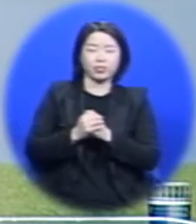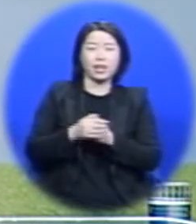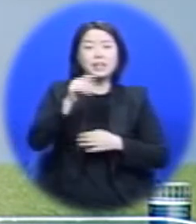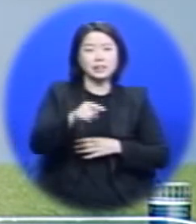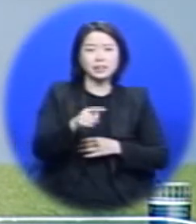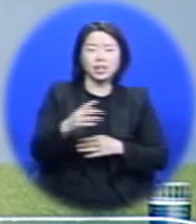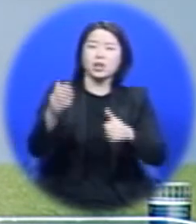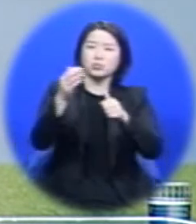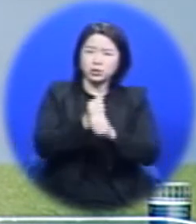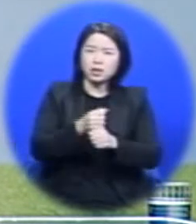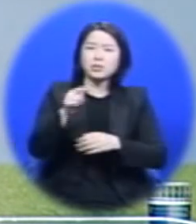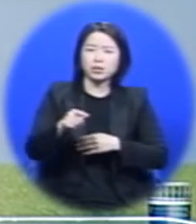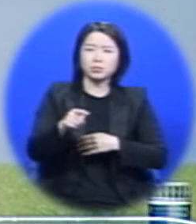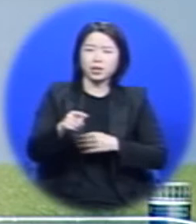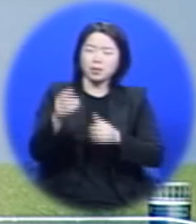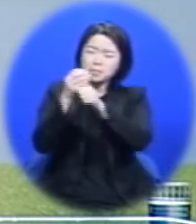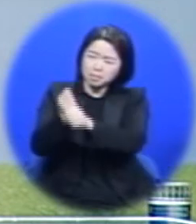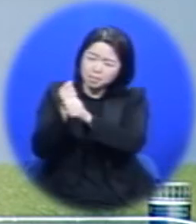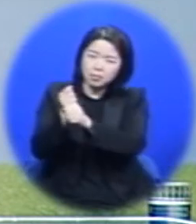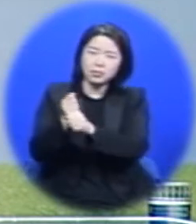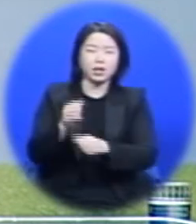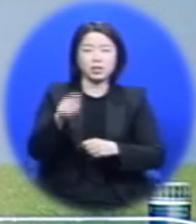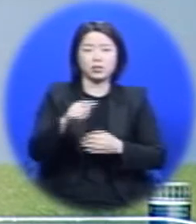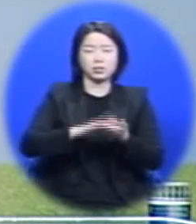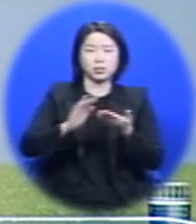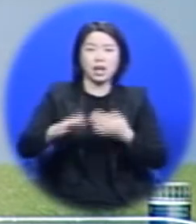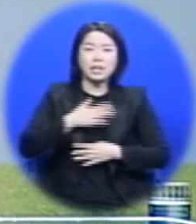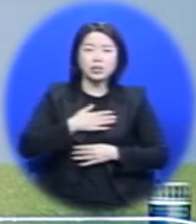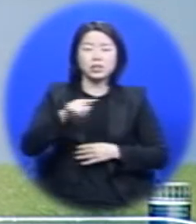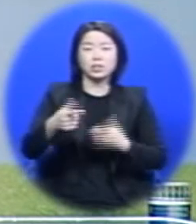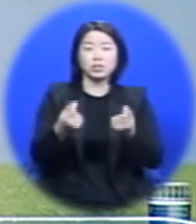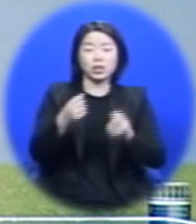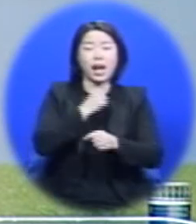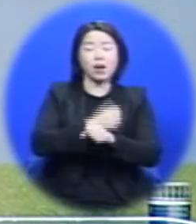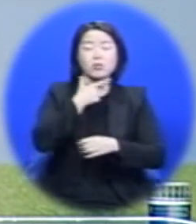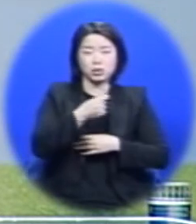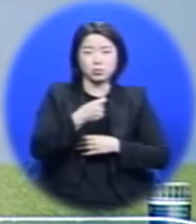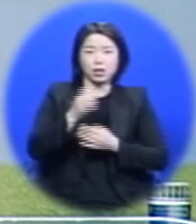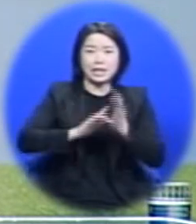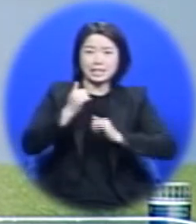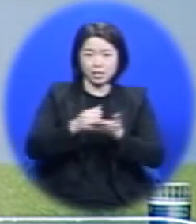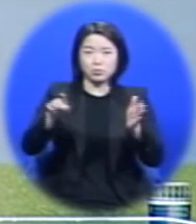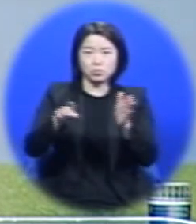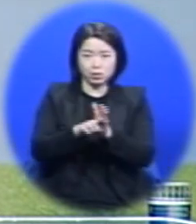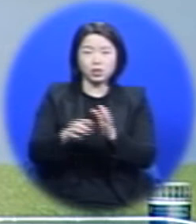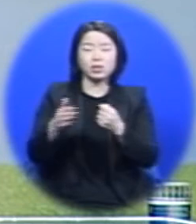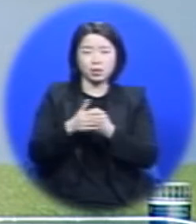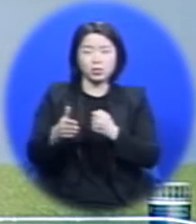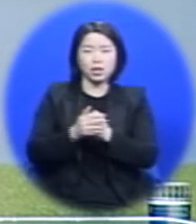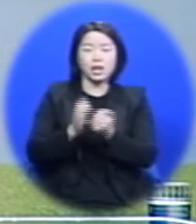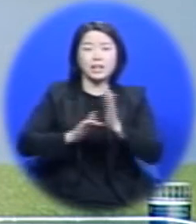그게 붙잡는 거예요. 매달리는 거죠. 저는 정말 그렇게 하고 싶다니까. 예수님을 믿었으니까.